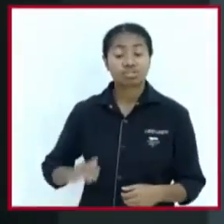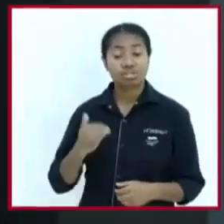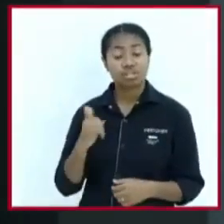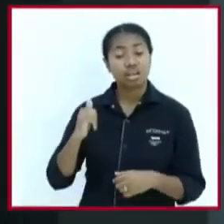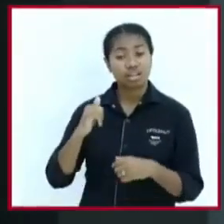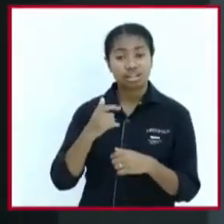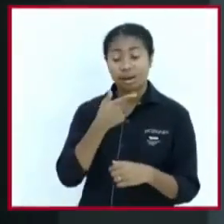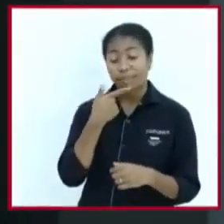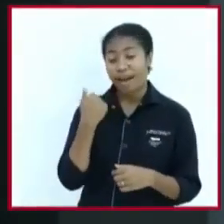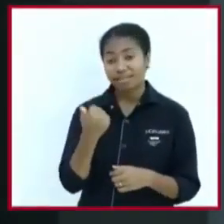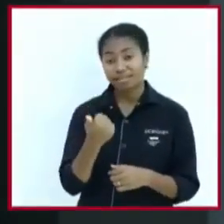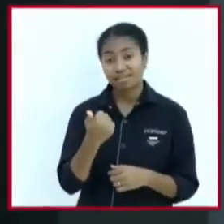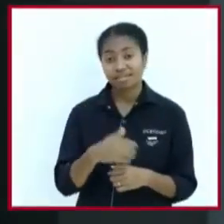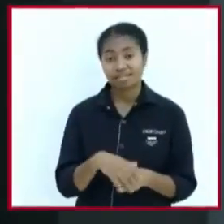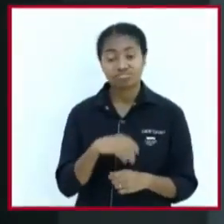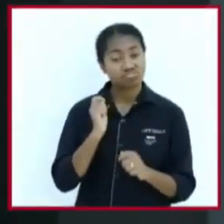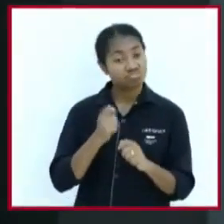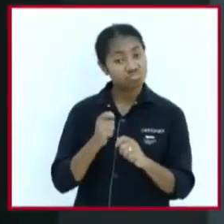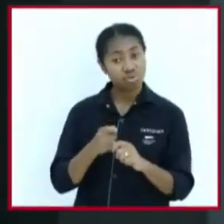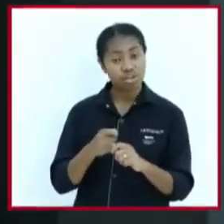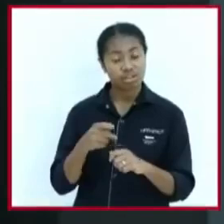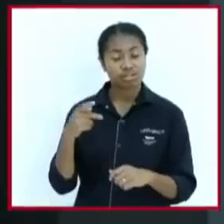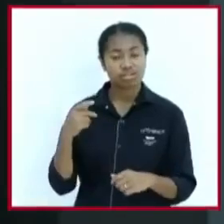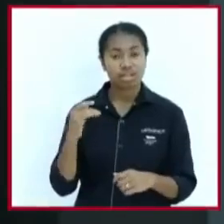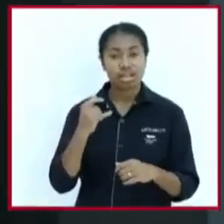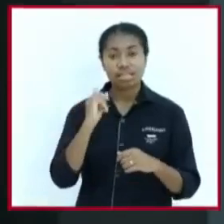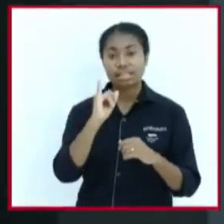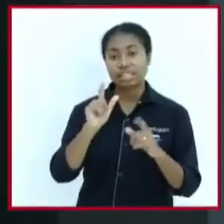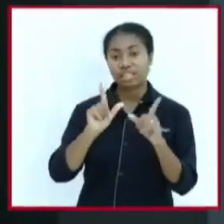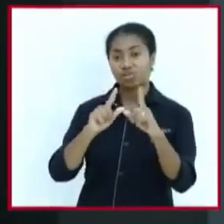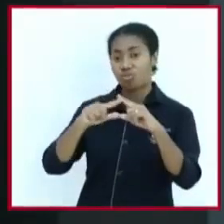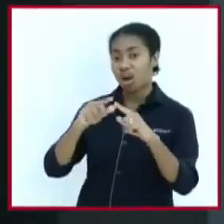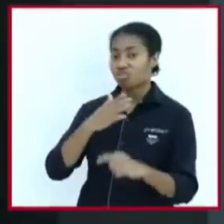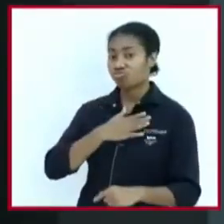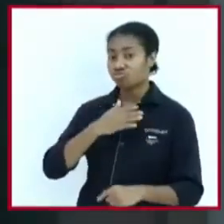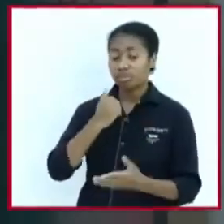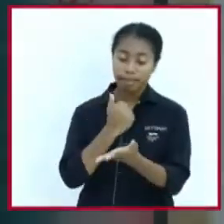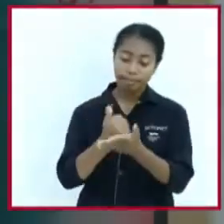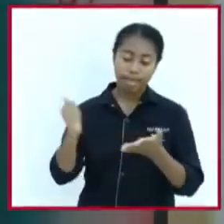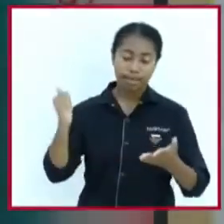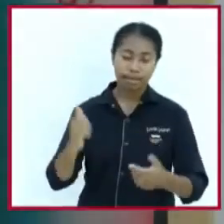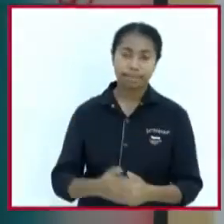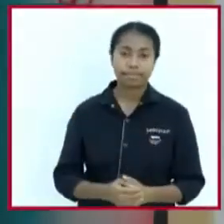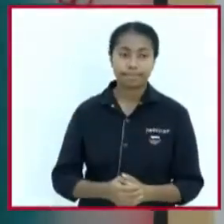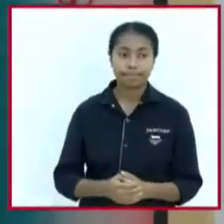termanis buat jiwaku Hai amin